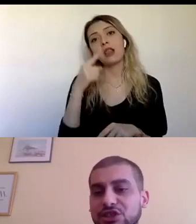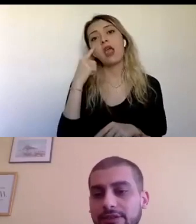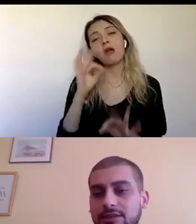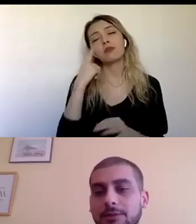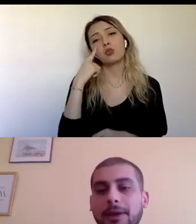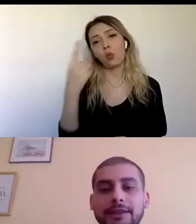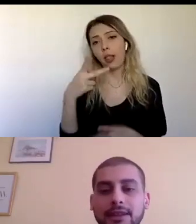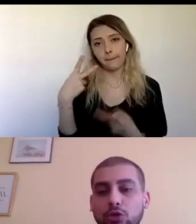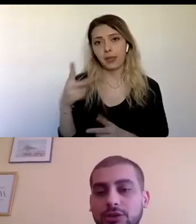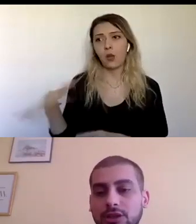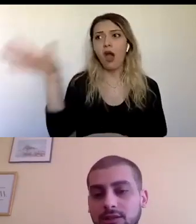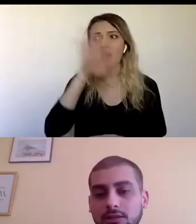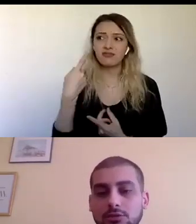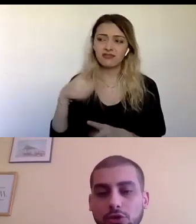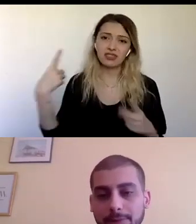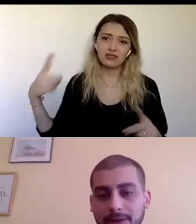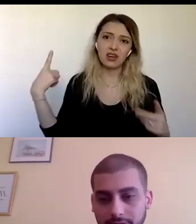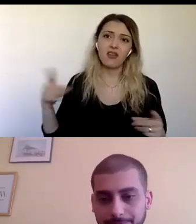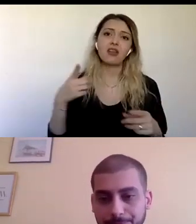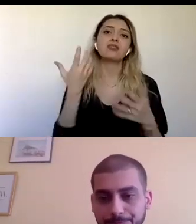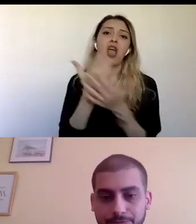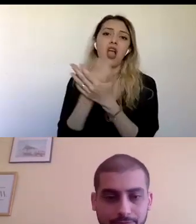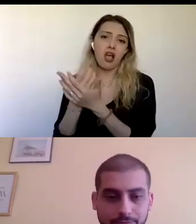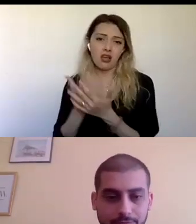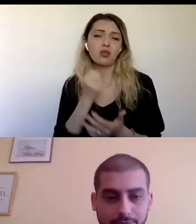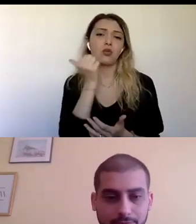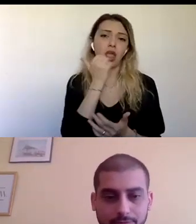mail içeriğinizi, ekteki dosyalarınızı görebilir.